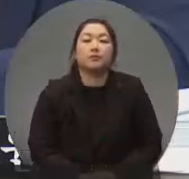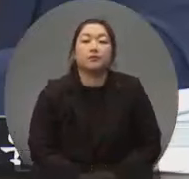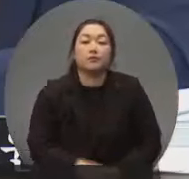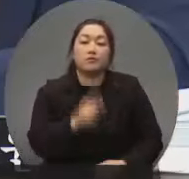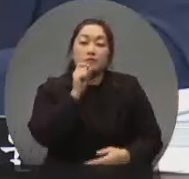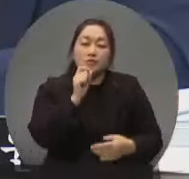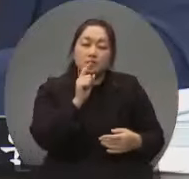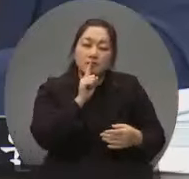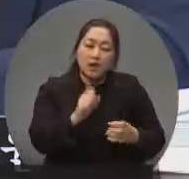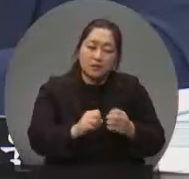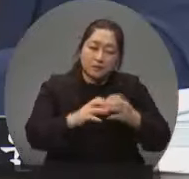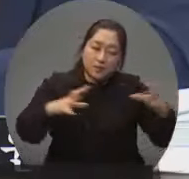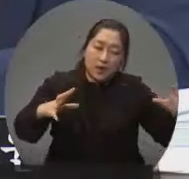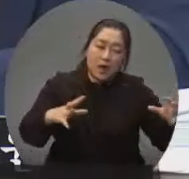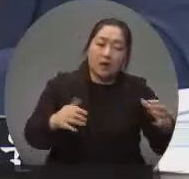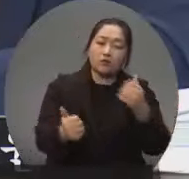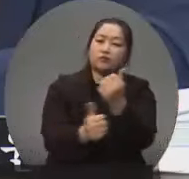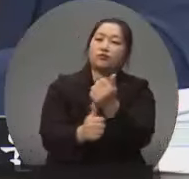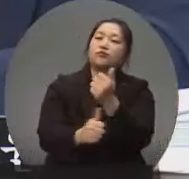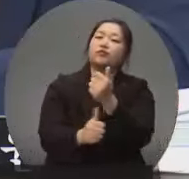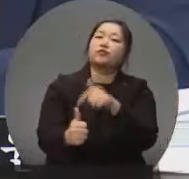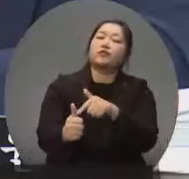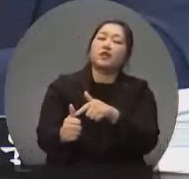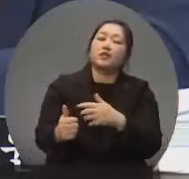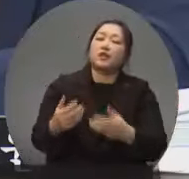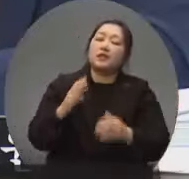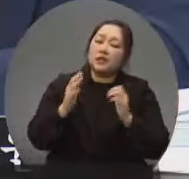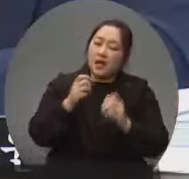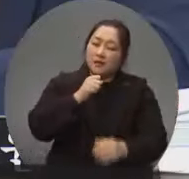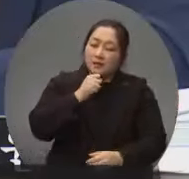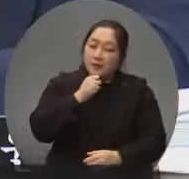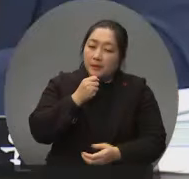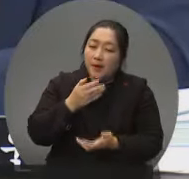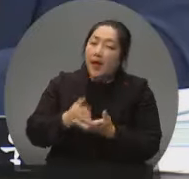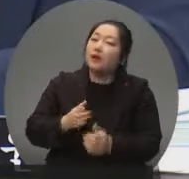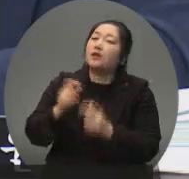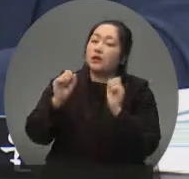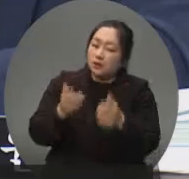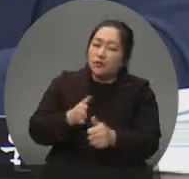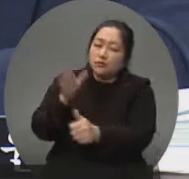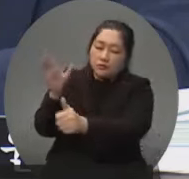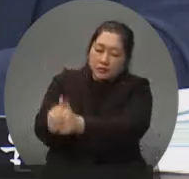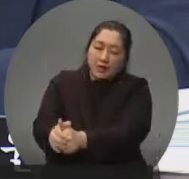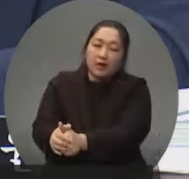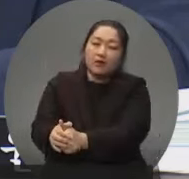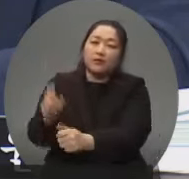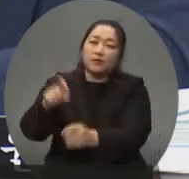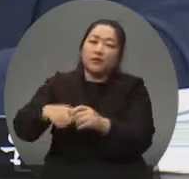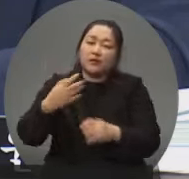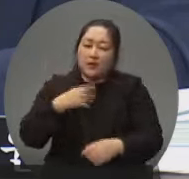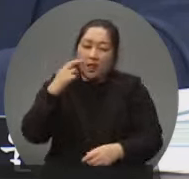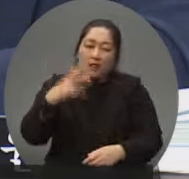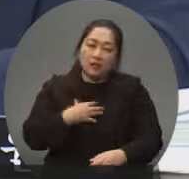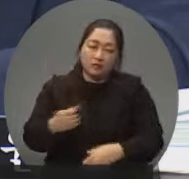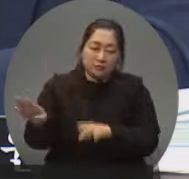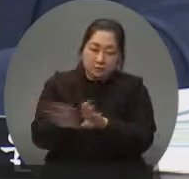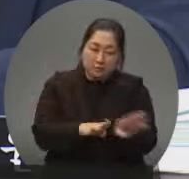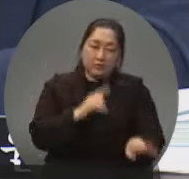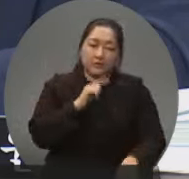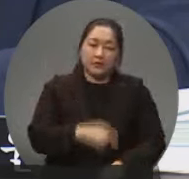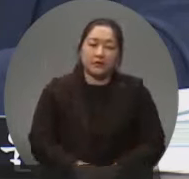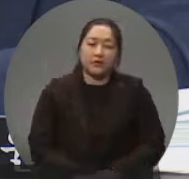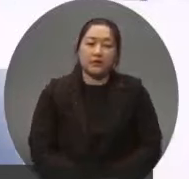예산한의원 진행 기회를 주려고 자리를 일부러 비켜준 것이라고 해명했습니다